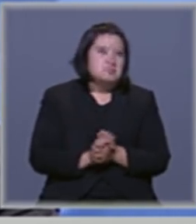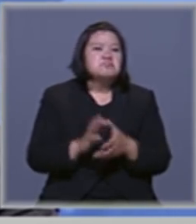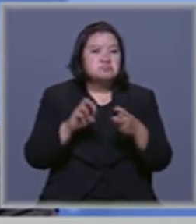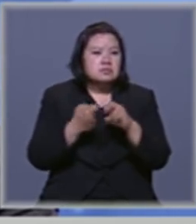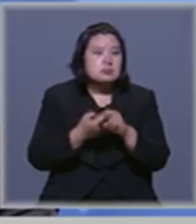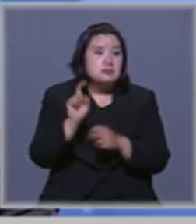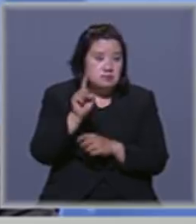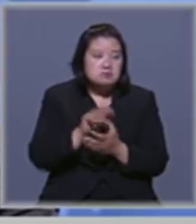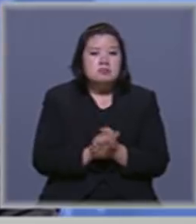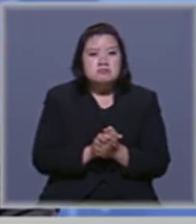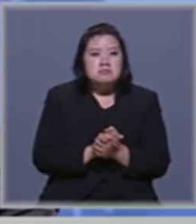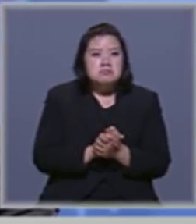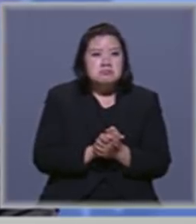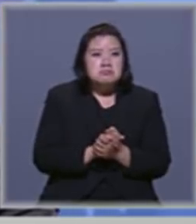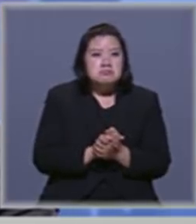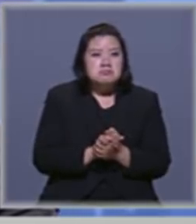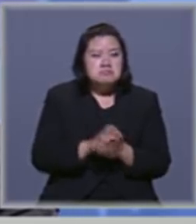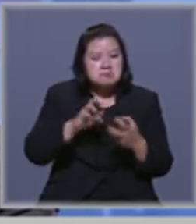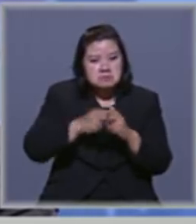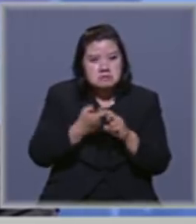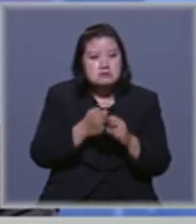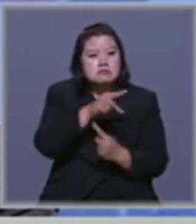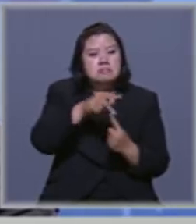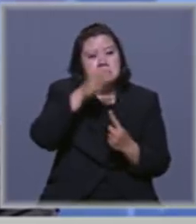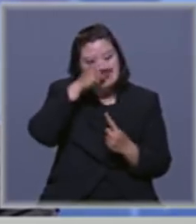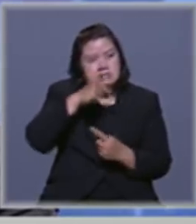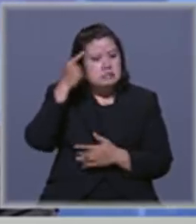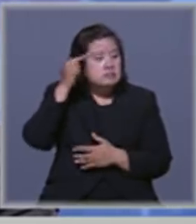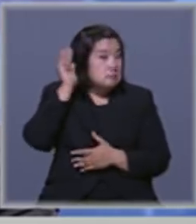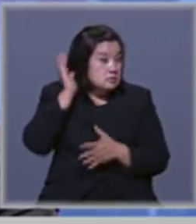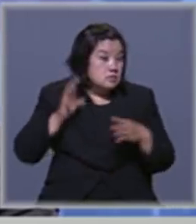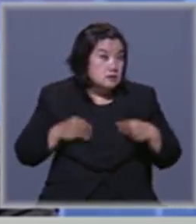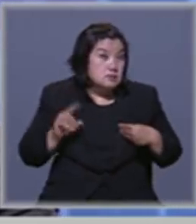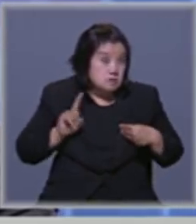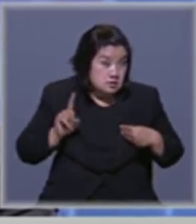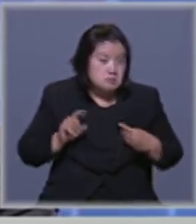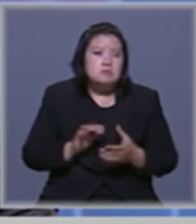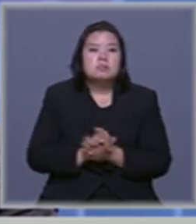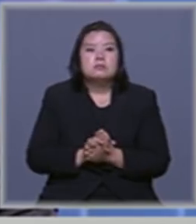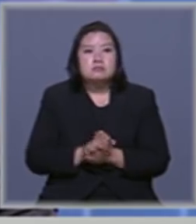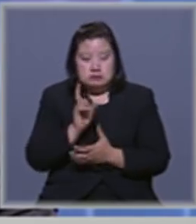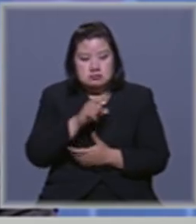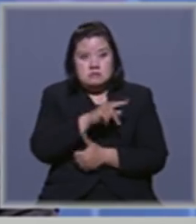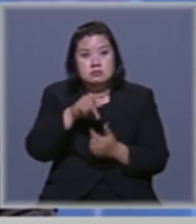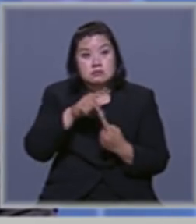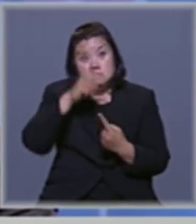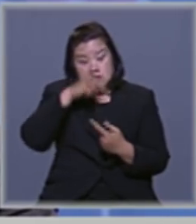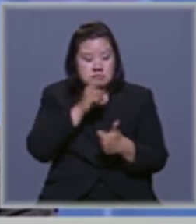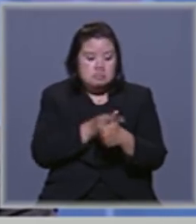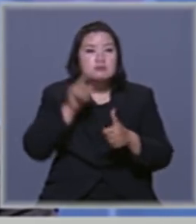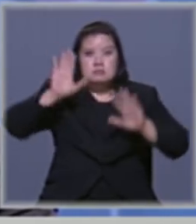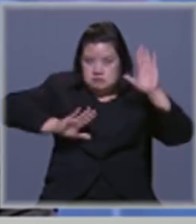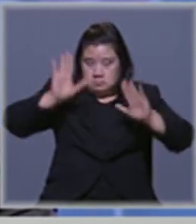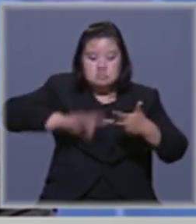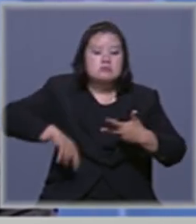ามันเป็นไดเลม่ามากกว่าว่าที่คนจะเชื่อเรื่องไหนเพื่อไทยมันต้องเสนอ3เรื่องด้วยกัน1จุดยืนประชาธิปไตย